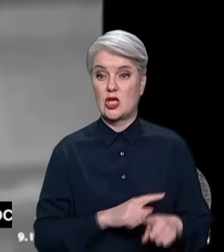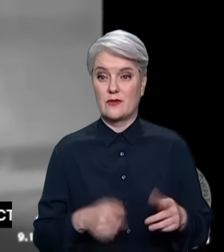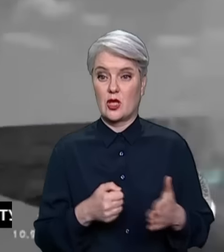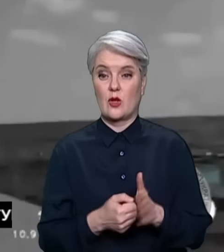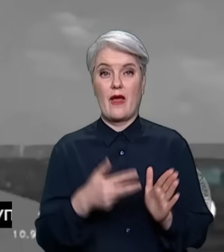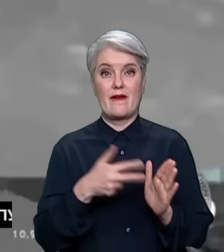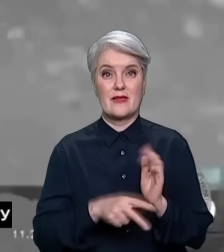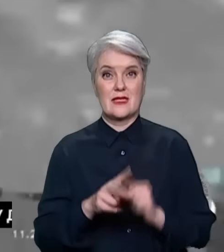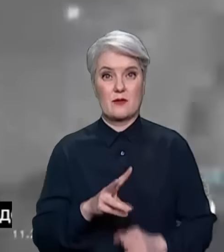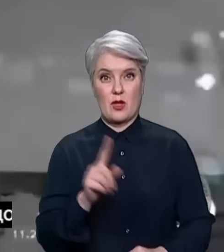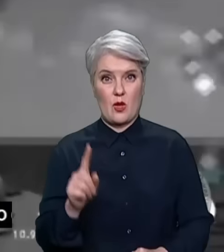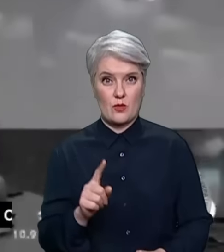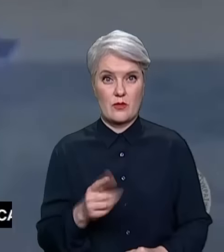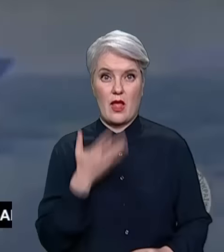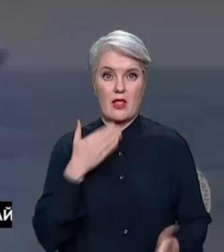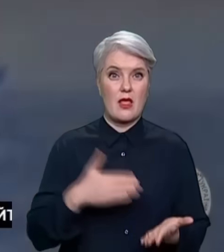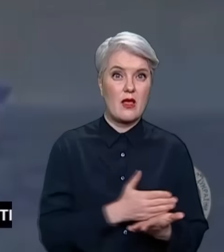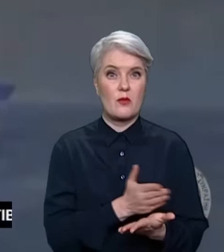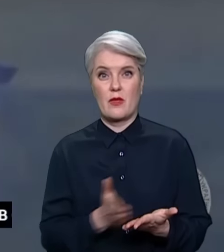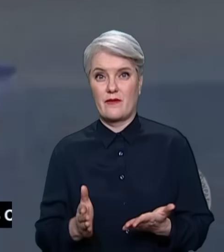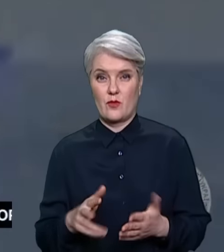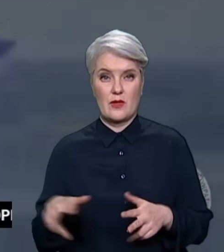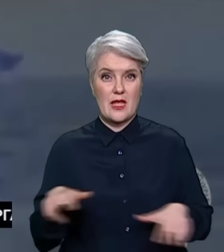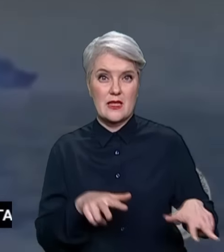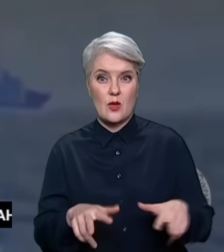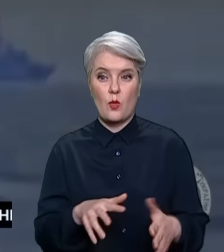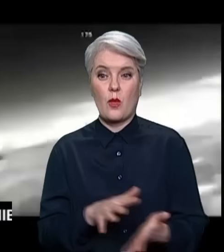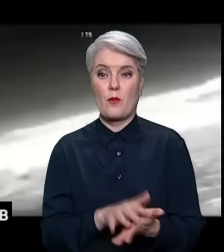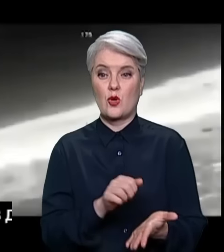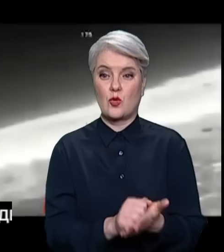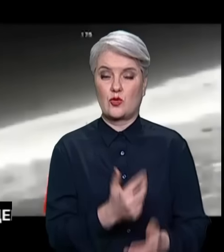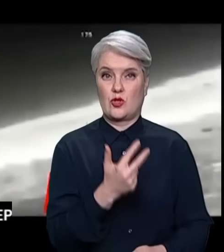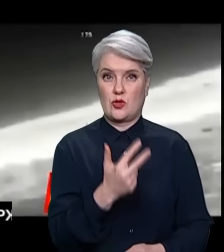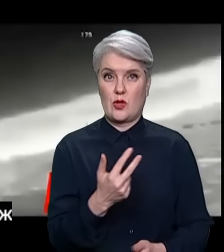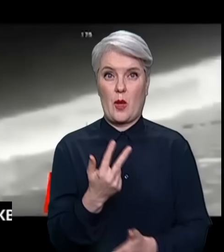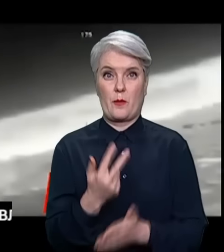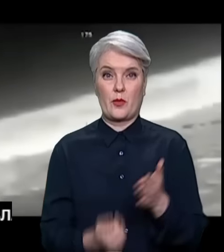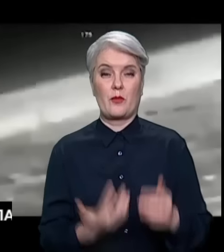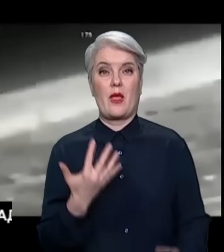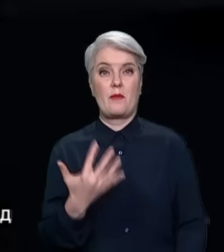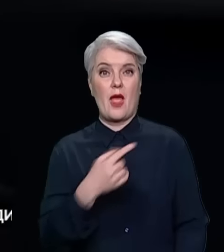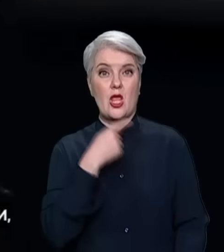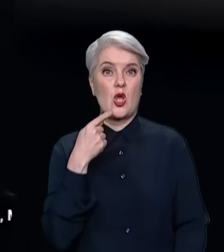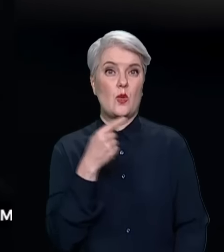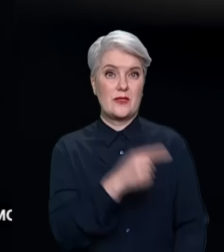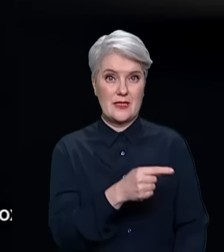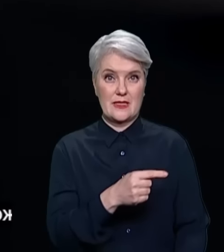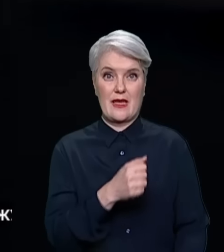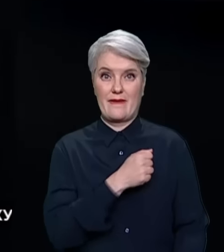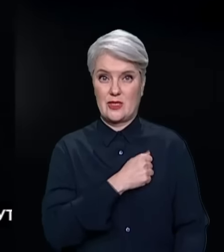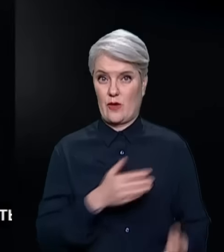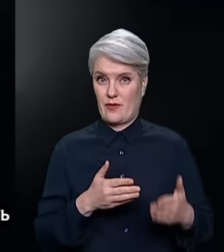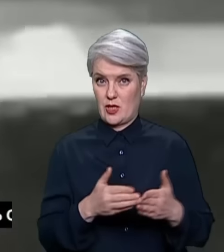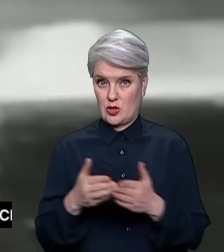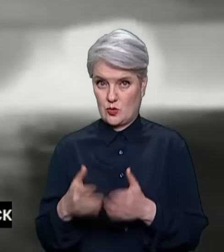80 кілометрів на годину та маневрені гурівські дрони пошкодили 3 та потопили ще 5 російських військових суден, розповідає військовий.